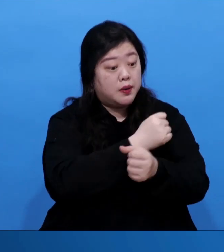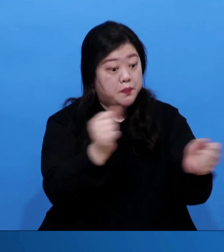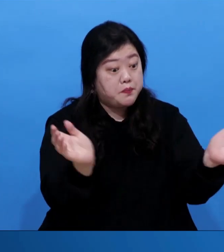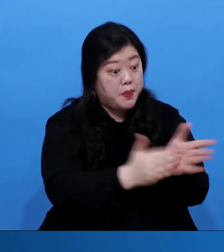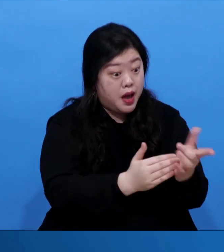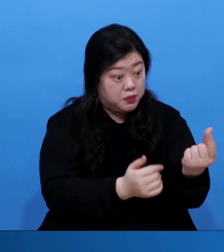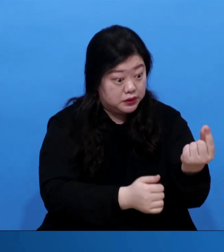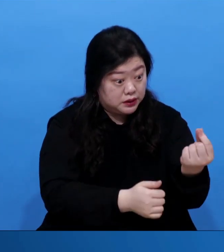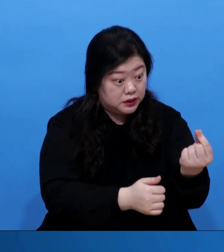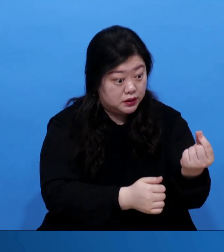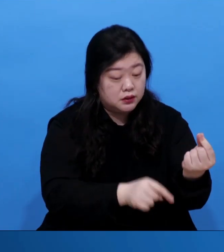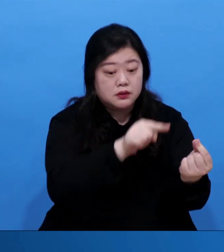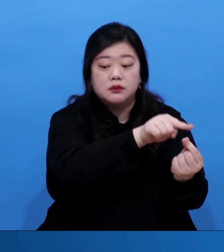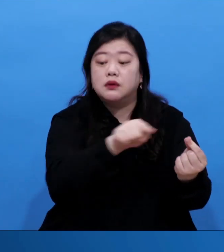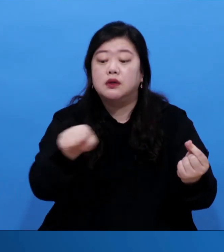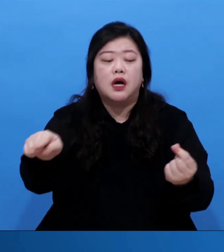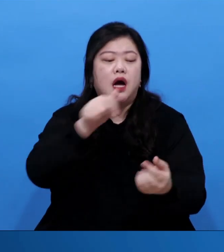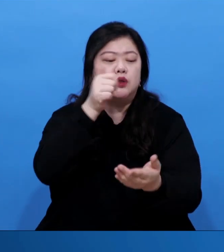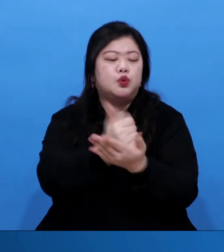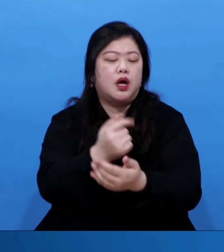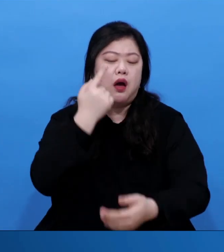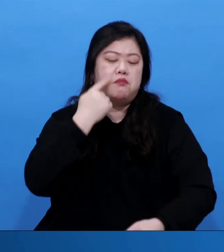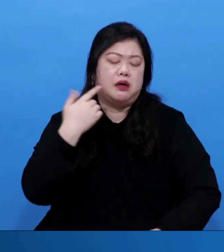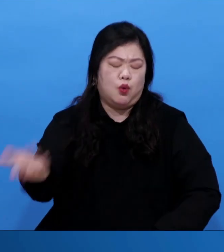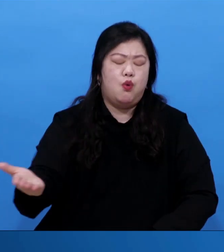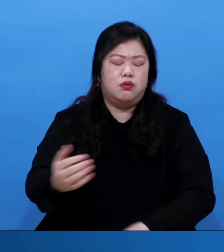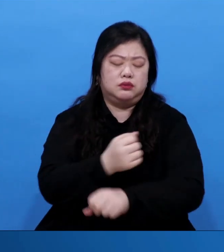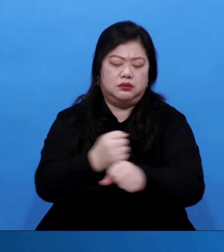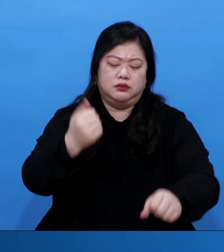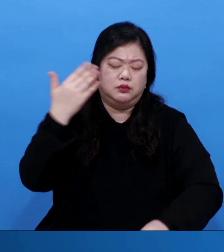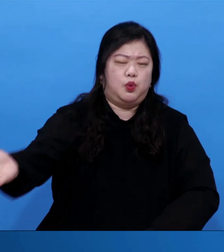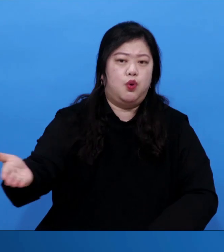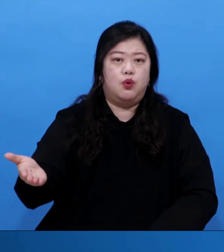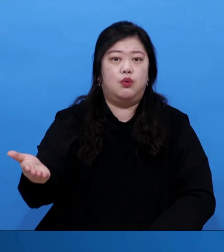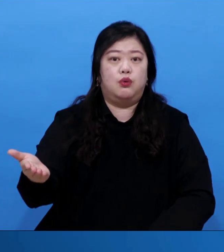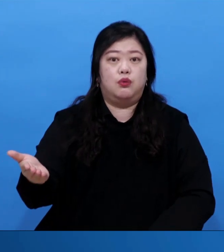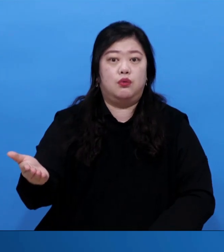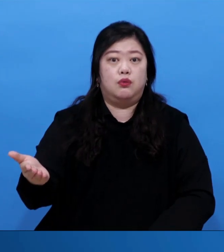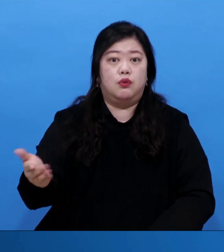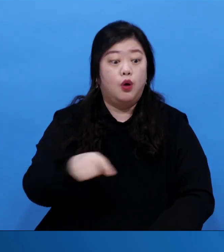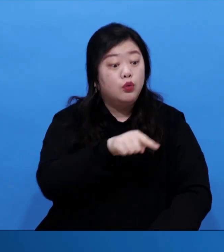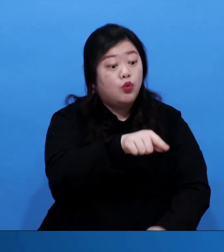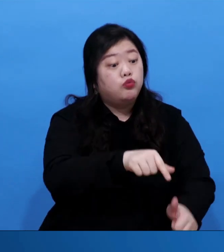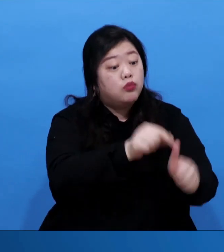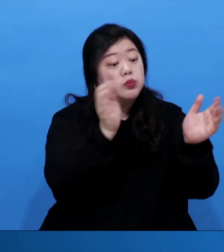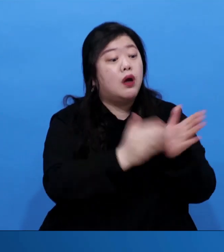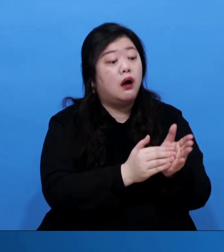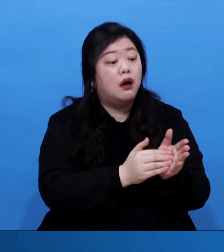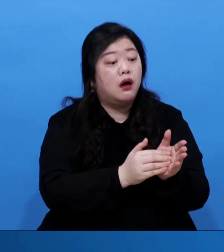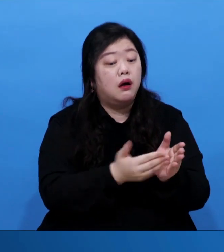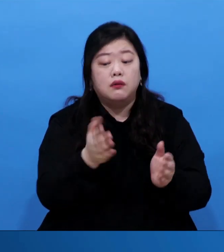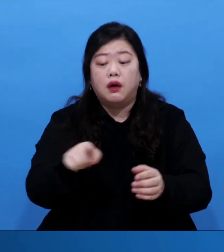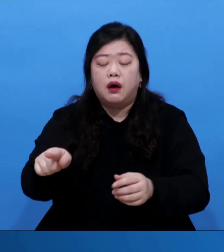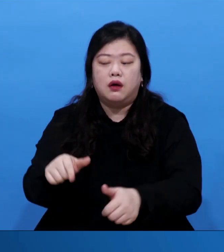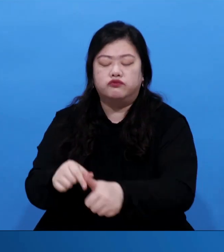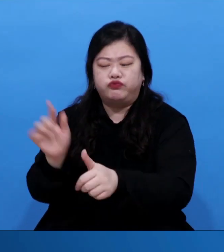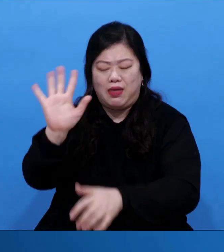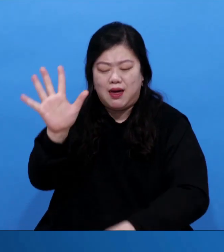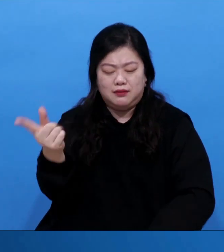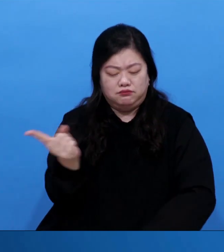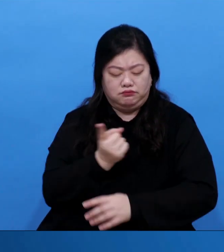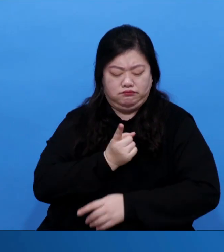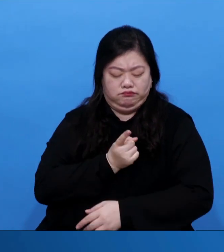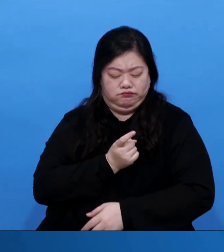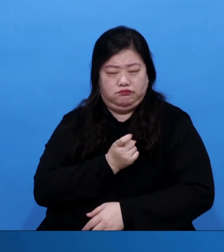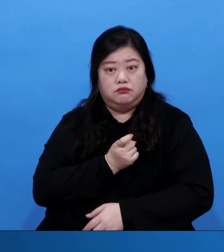others. Isn't that so? 네 구원 받았으니까 다른 사람도 구원 받도록 해. Since you've received salvation, enable others to receive salvation. 여러분 그냥 교회 다니는지 모르겠지만